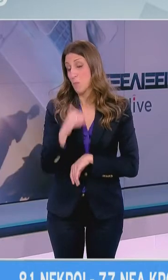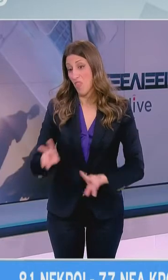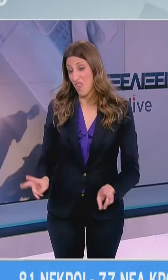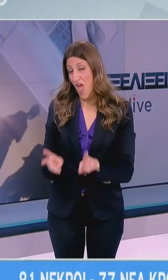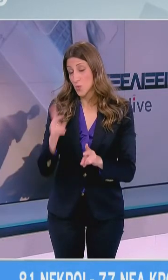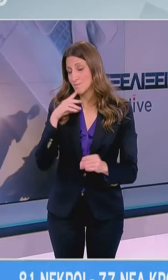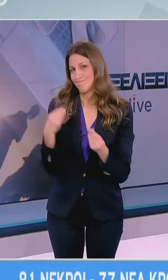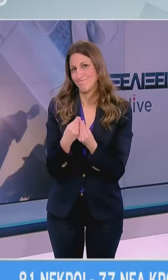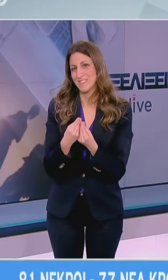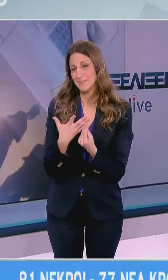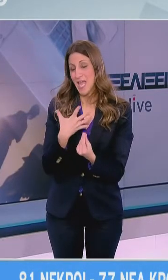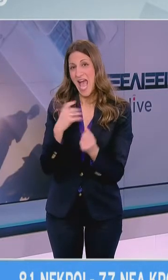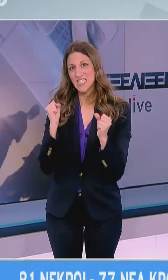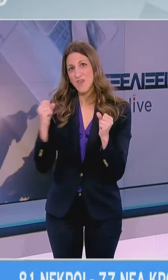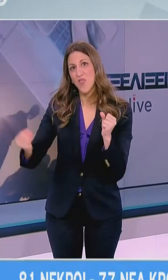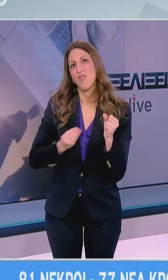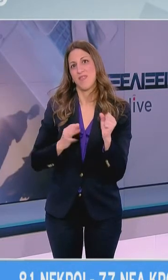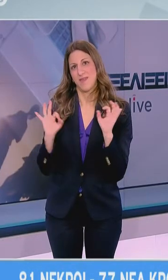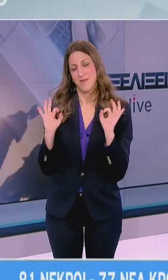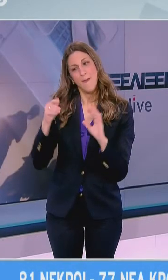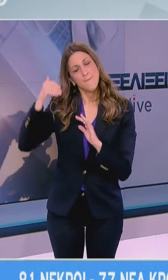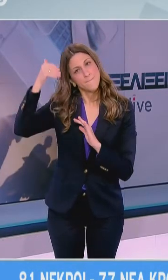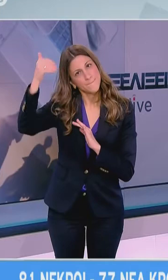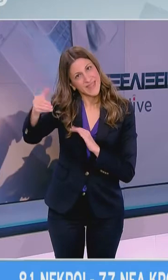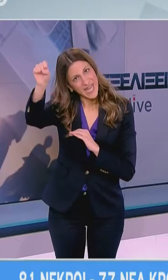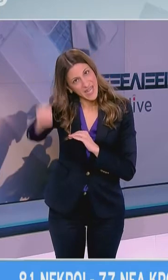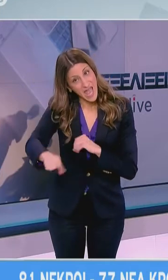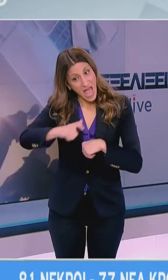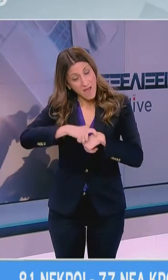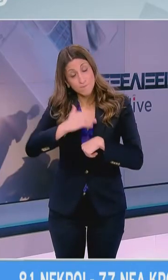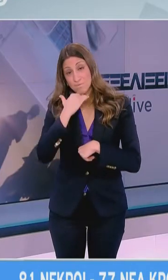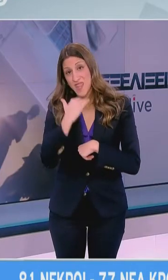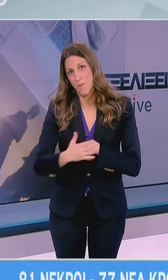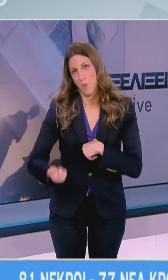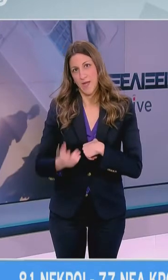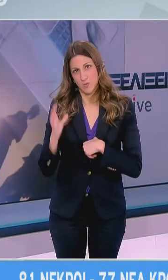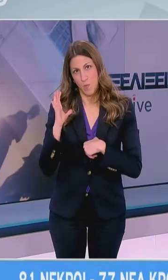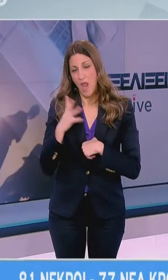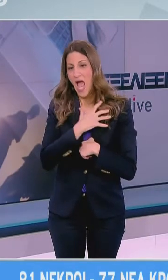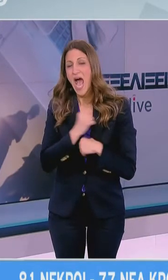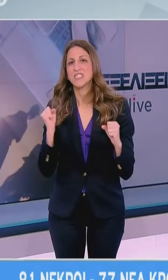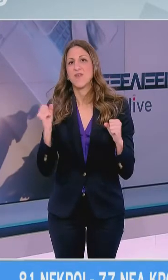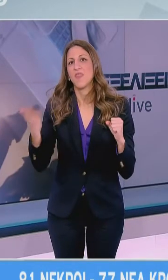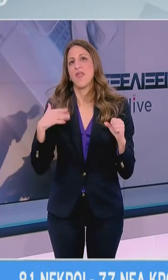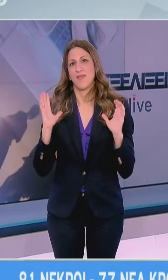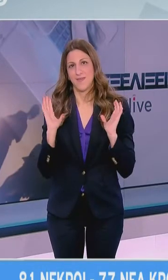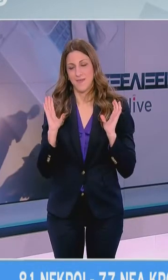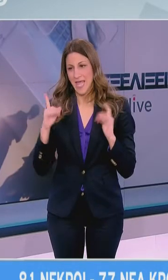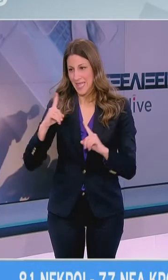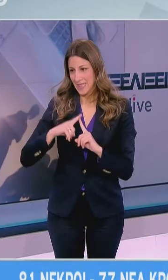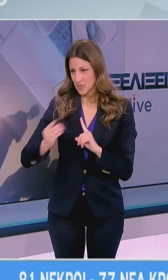διαγνωστικά. Σίγουρα θα έχουν χρήση στην επόμενη φάση της επιδημίας και για λόγους επιδημιολογικής επιτήρησης